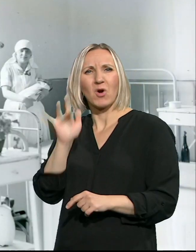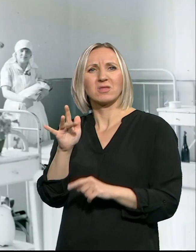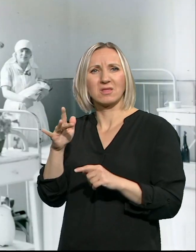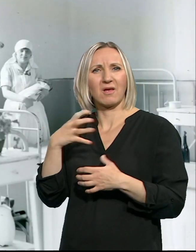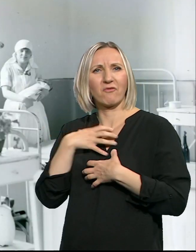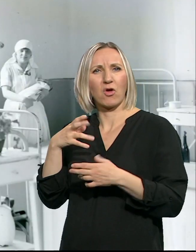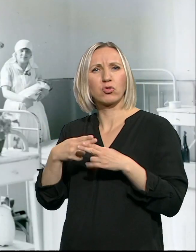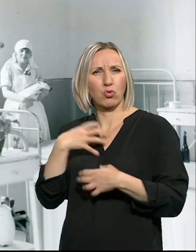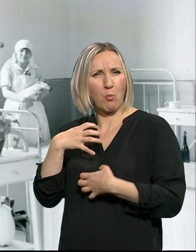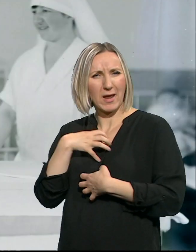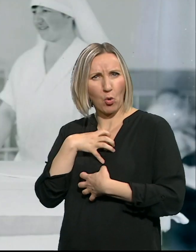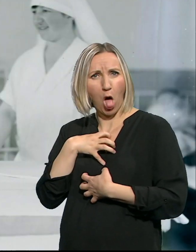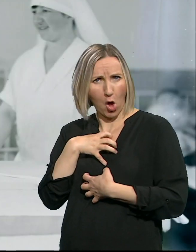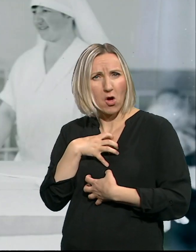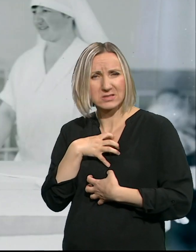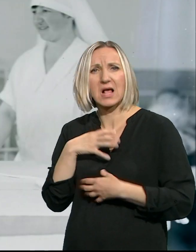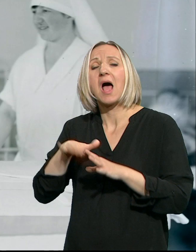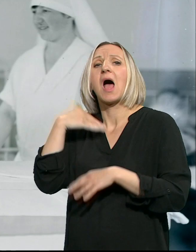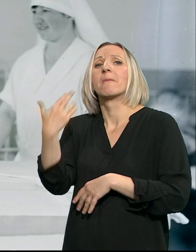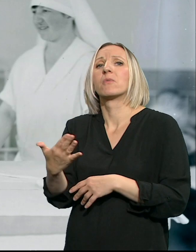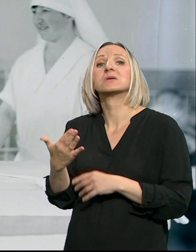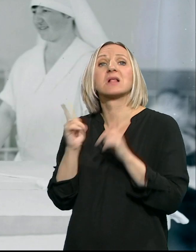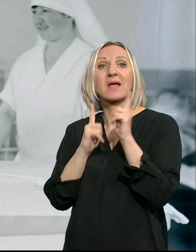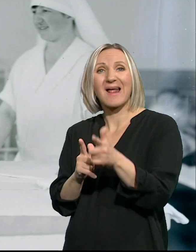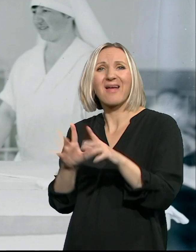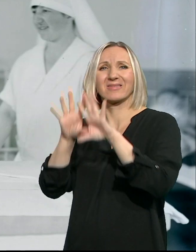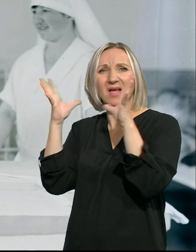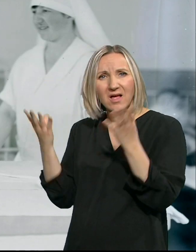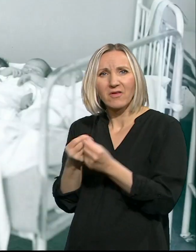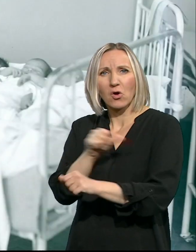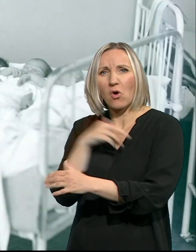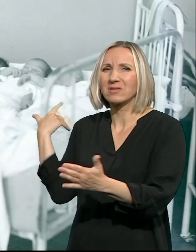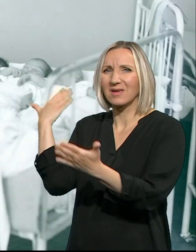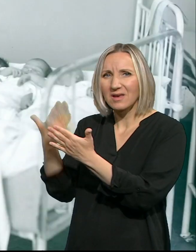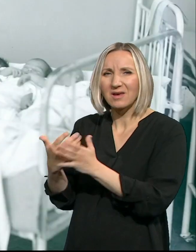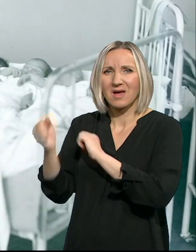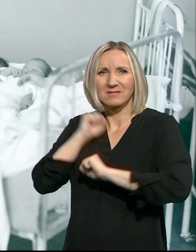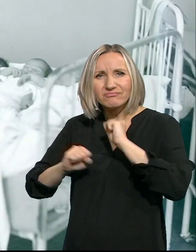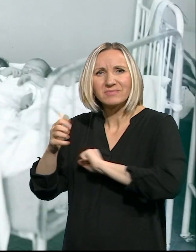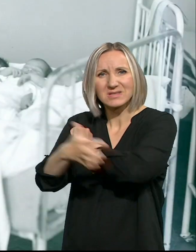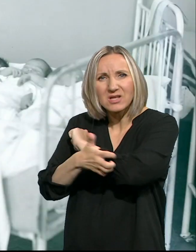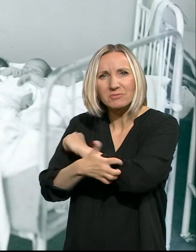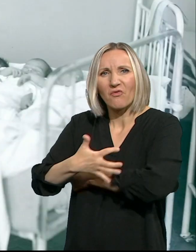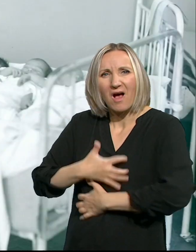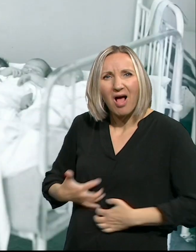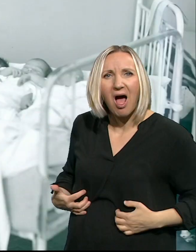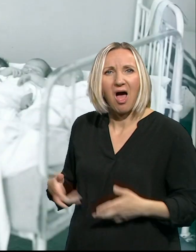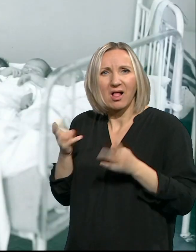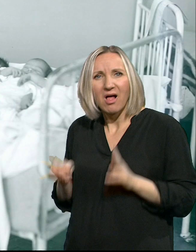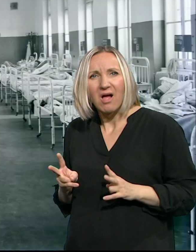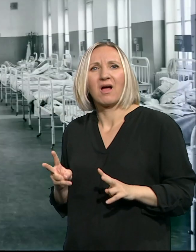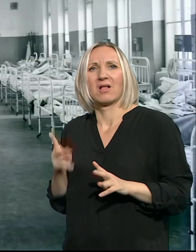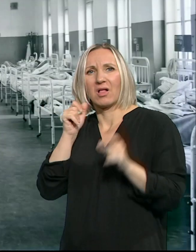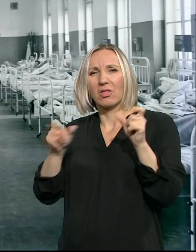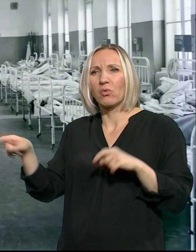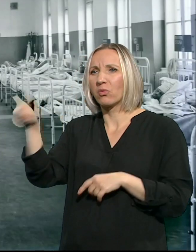se ona specijalno bavila, a posle rata, nakon svih tih godina siromaštva, gladi, ljudi